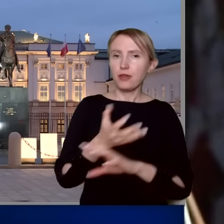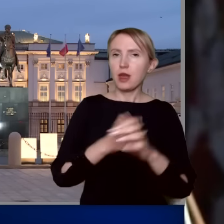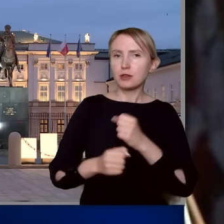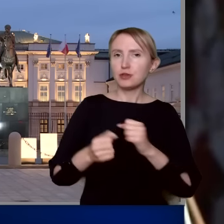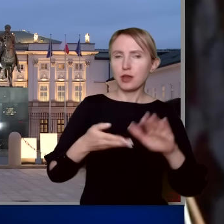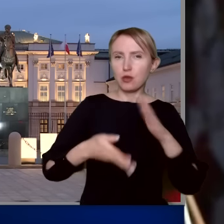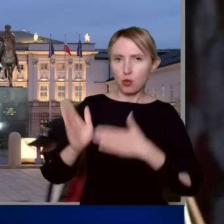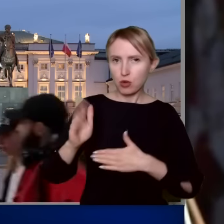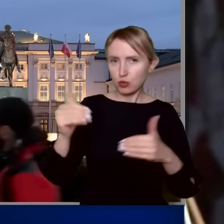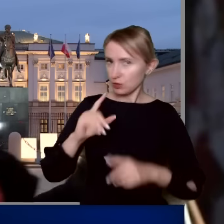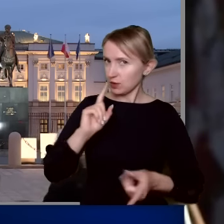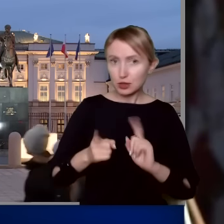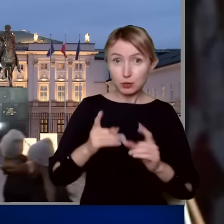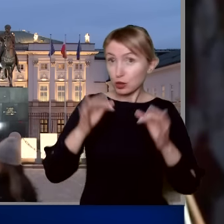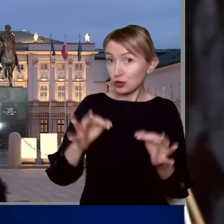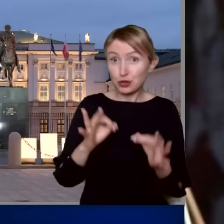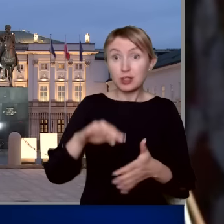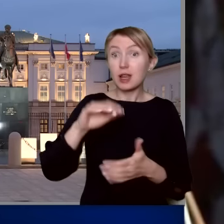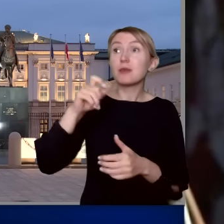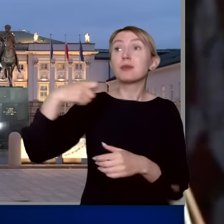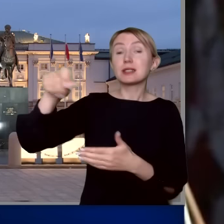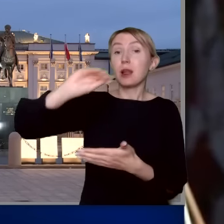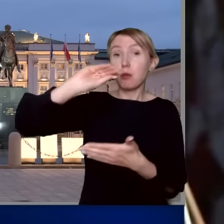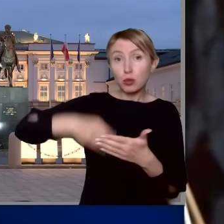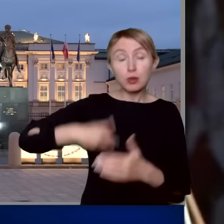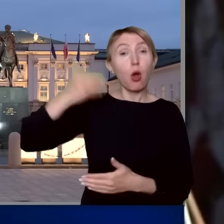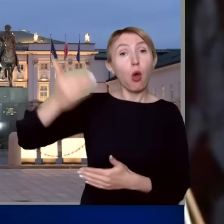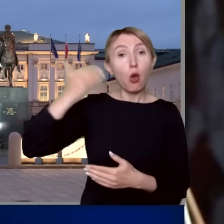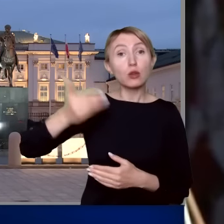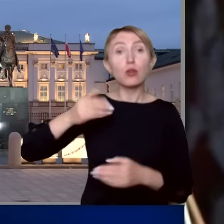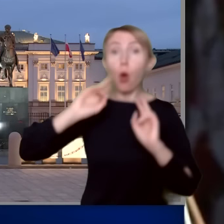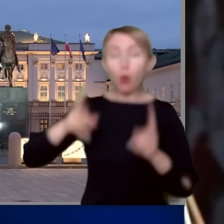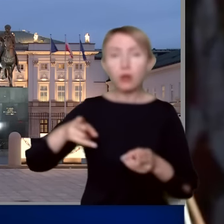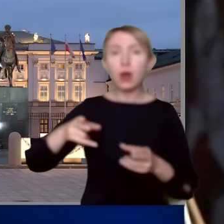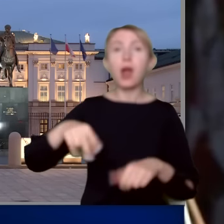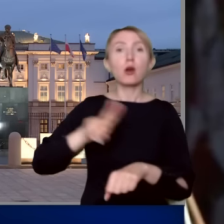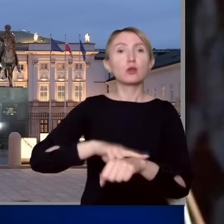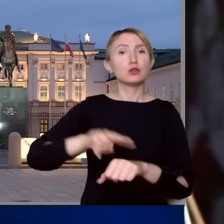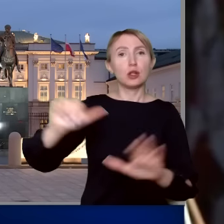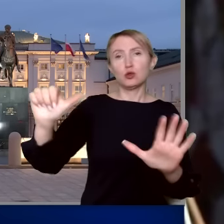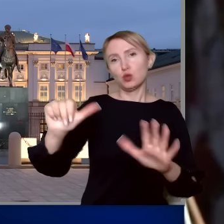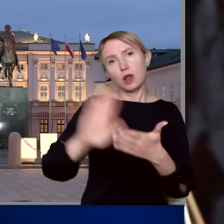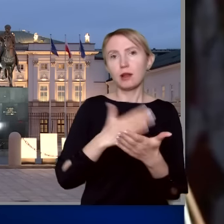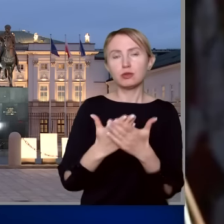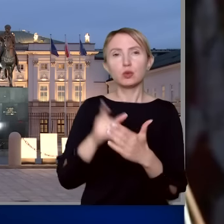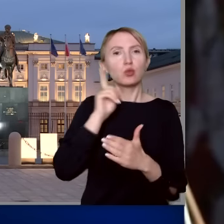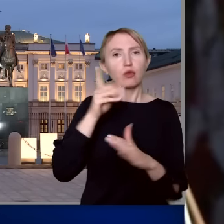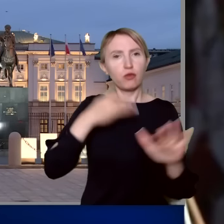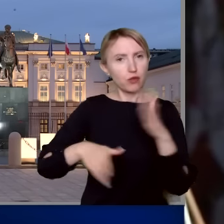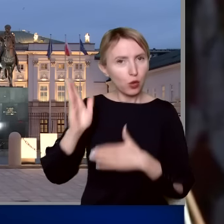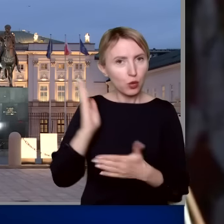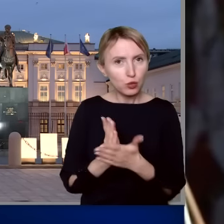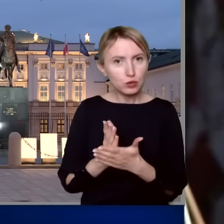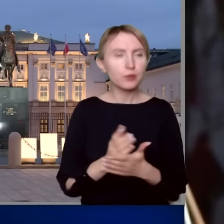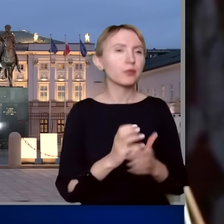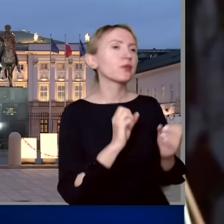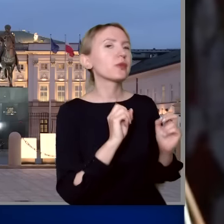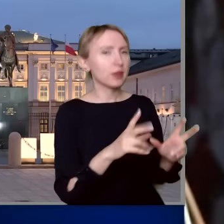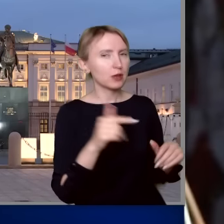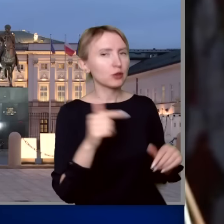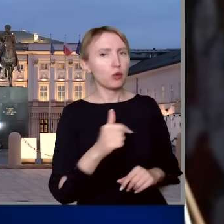szybka procedura, że dzisiaj podpis prezydenta, oświadczenie publiczne, a o 18 na przykład panowie opuszczają zakłady karne? Tak to powinno